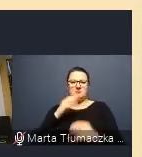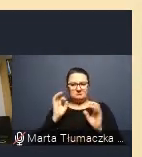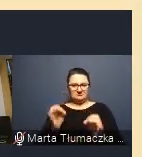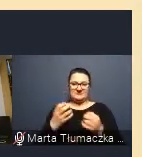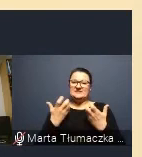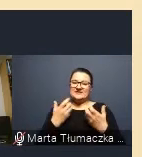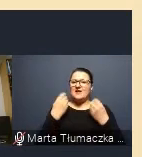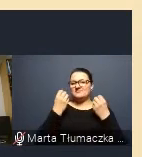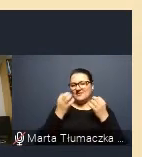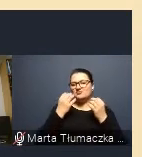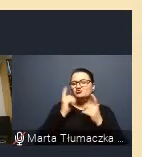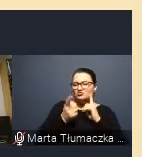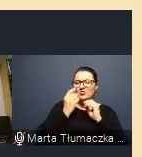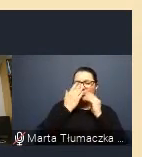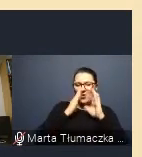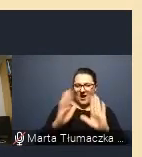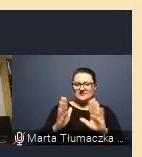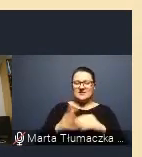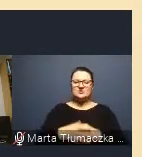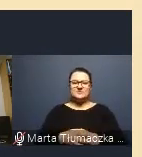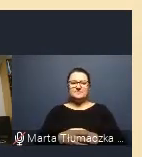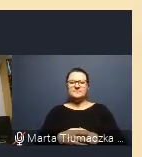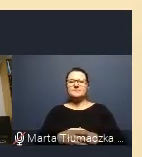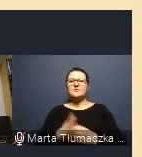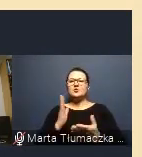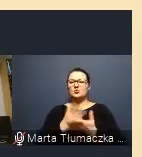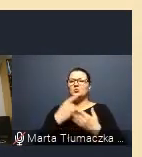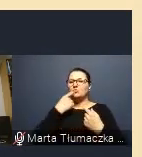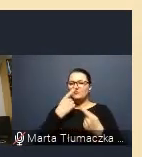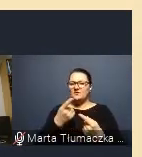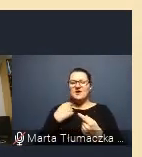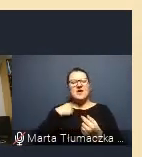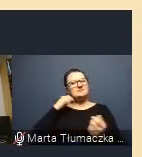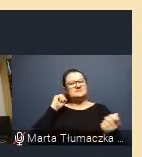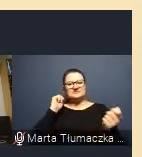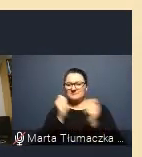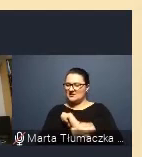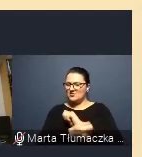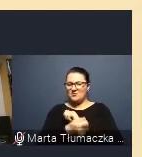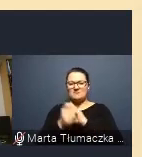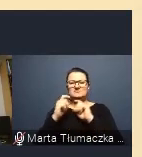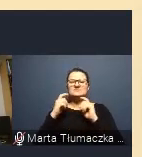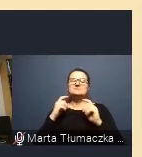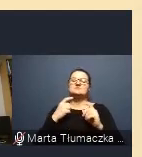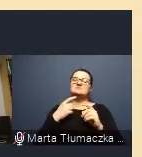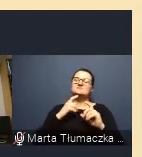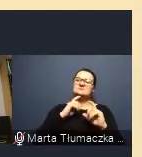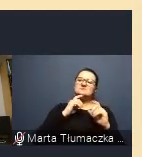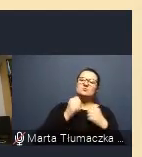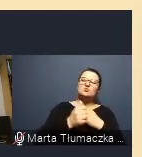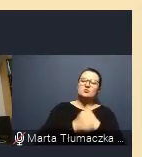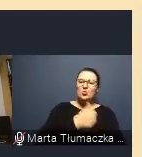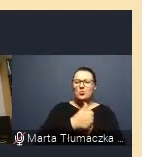szybciutko pokazać. Tak jak wspominałam, zmieniłam sposób dokumentowania tych materiałów,